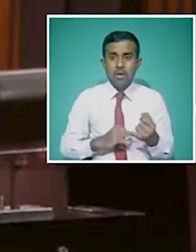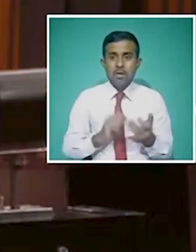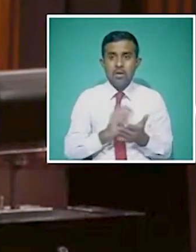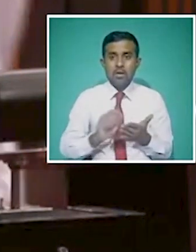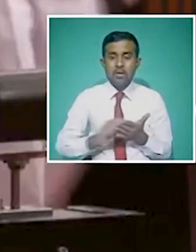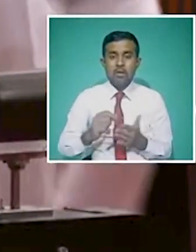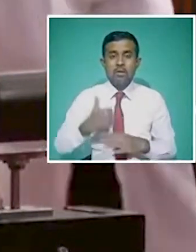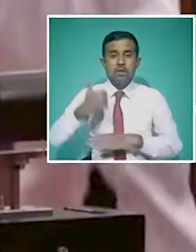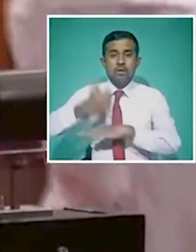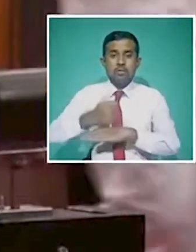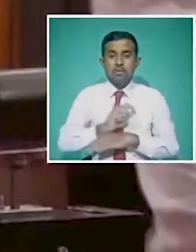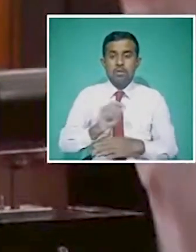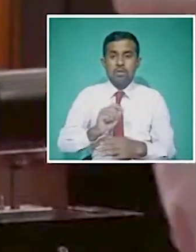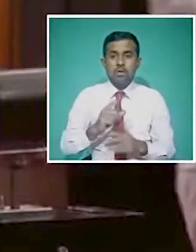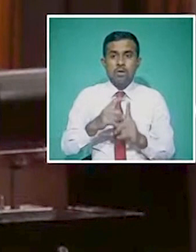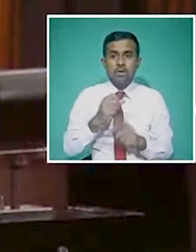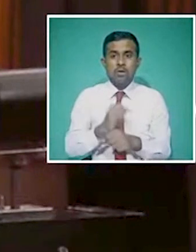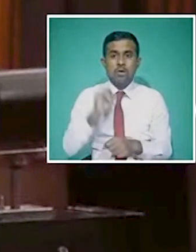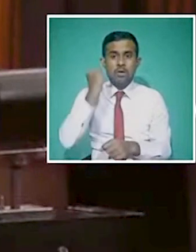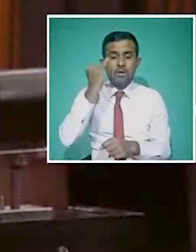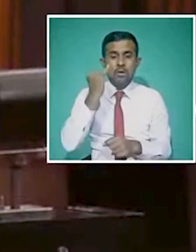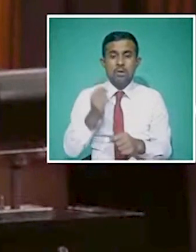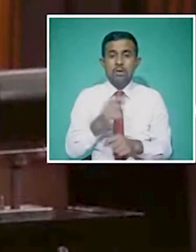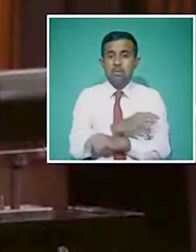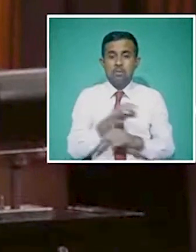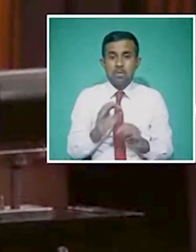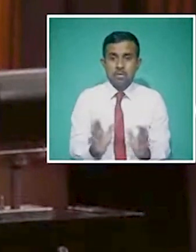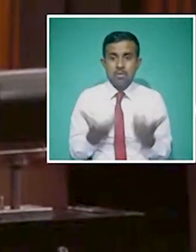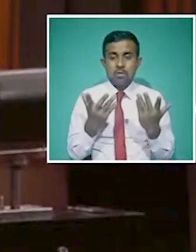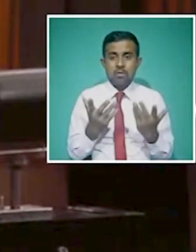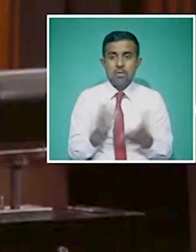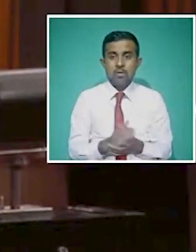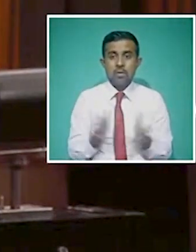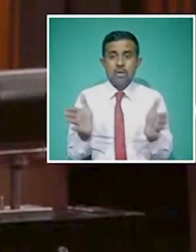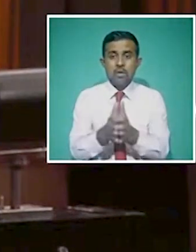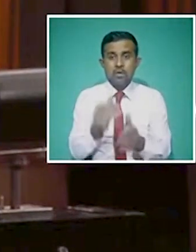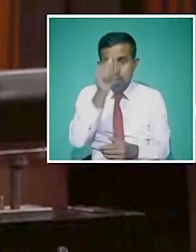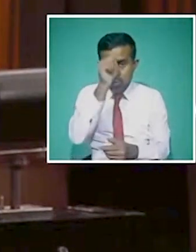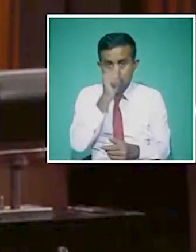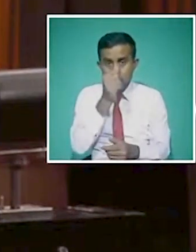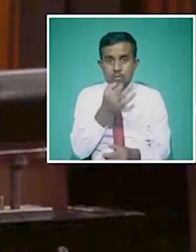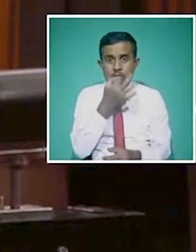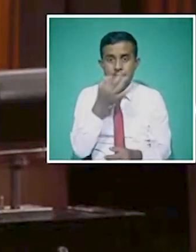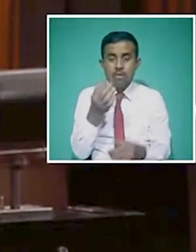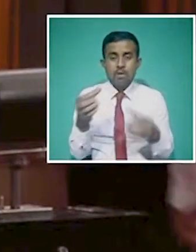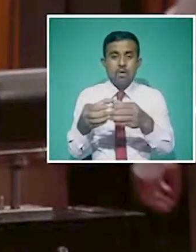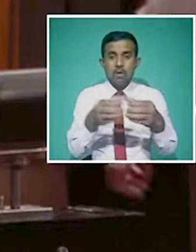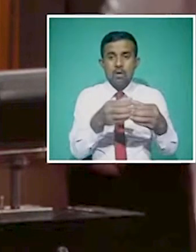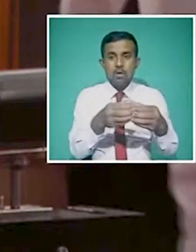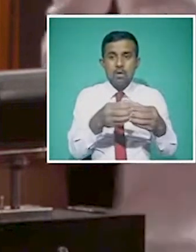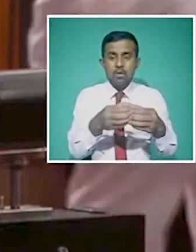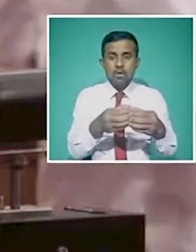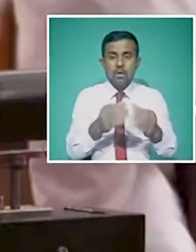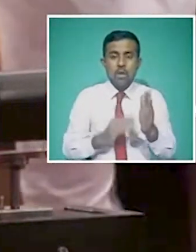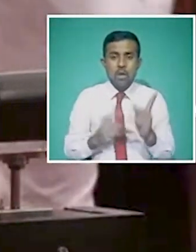තියෙන්නේ සභාපතිවරයාට. මේ අධ්‍යක්ෂක ජෙනරාල් ගැන ඇක්ෂන් එකක් ගන්න කියලා. ඉතින් එකතු වෙලා හොරකම් කරනවා කියලා චෝදනා තියෙන කට්ටිය මම හිතන්නේ